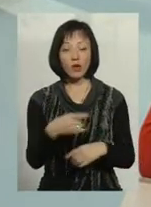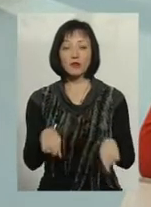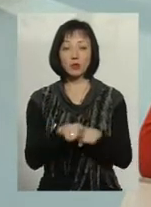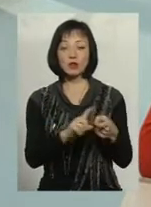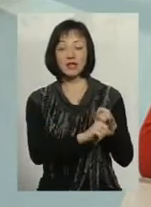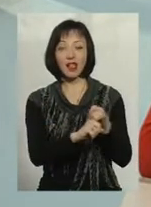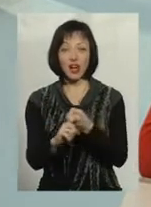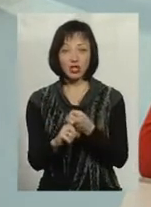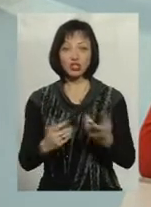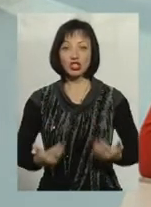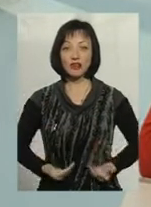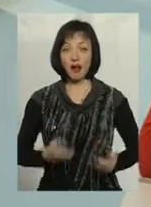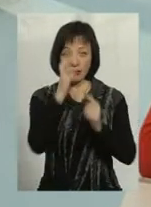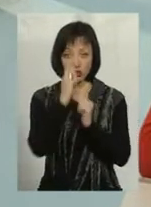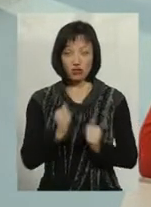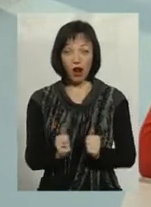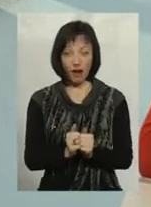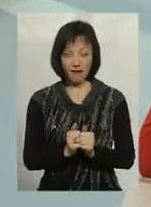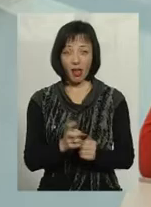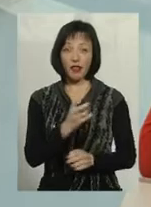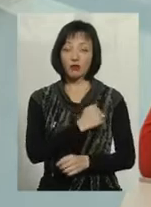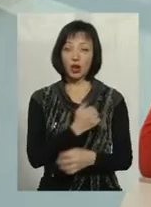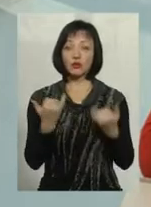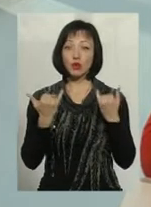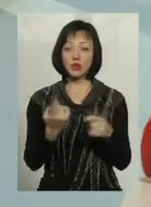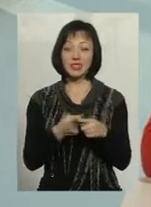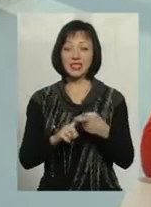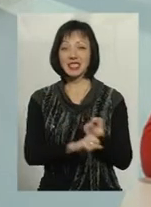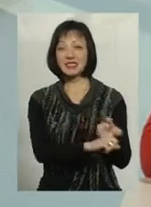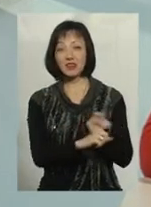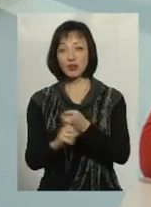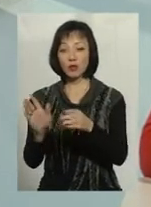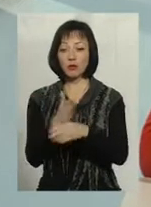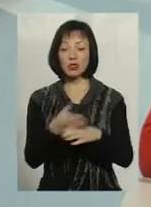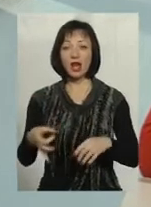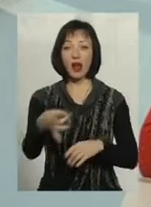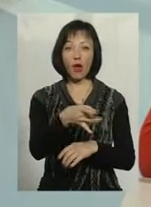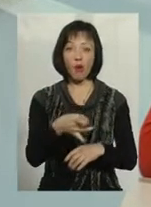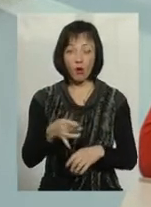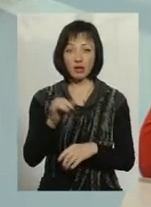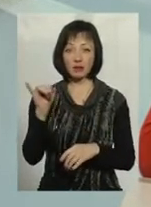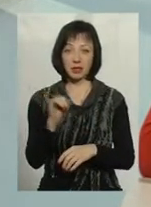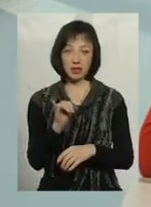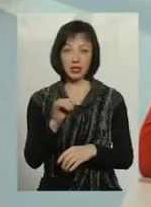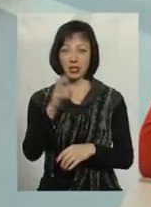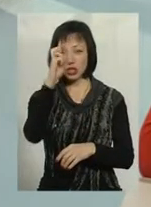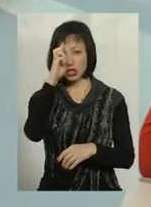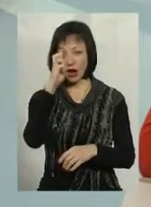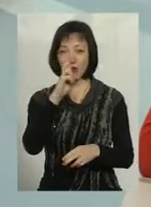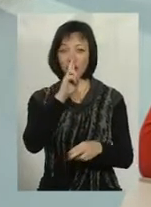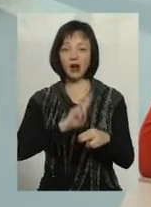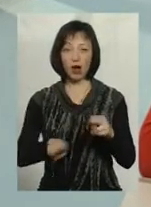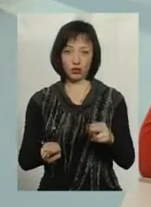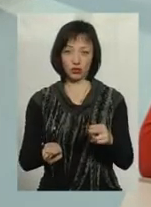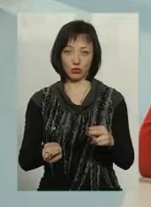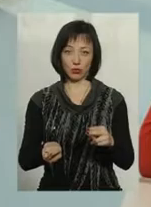все робиться по-другому. Тільки як кого надавити і здарте побільше з тих підприємців. До речі, ви знаєте, я не